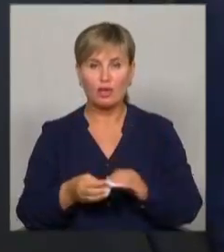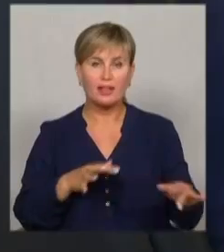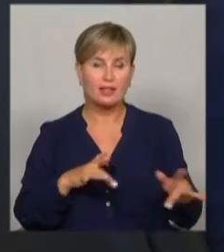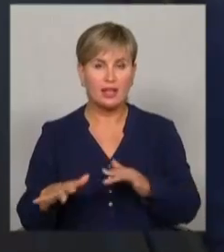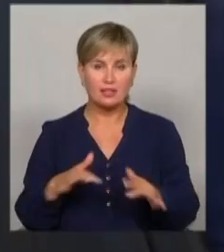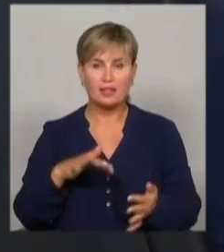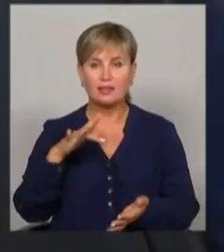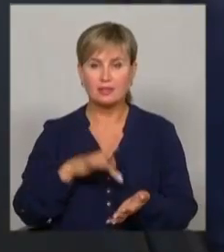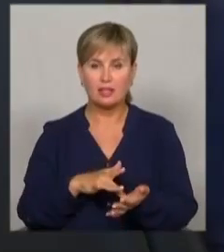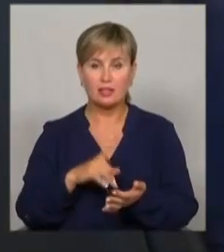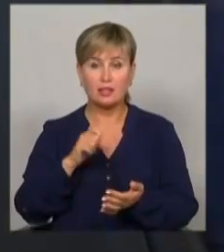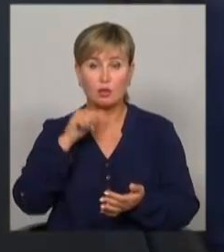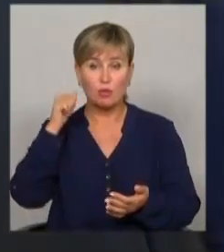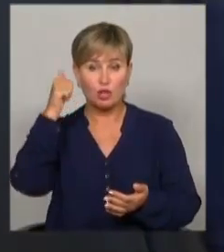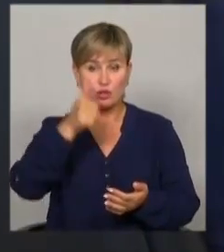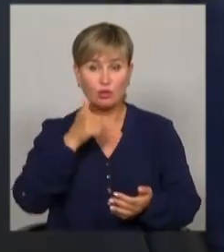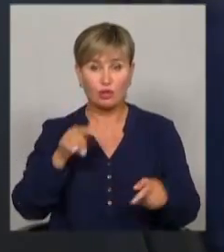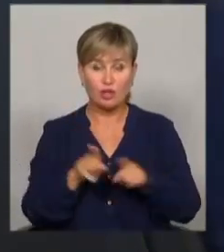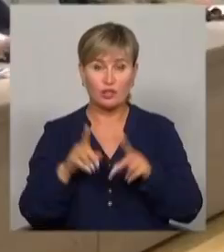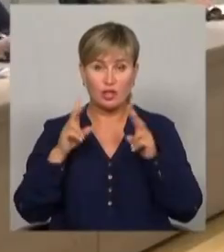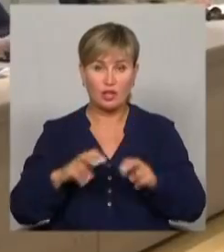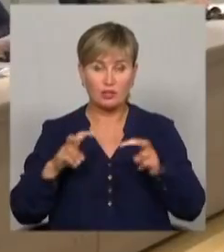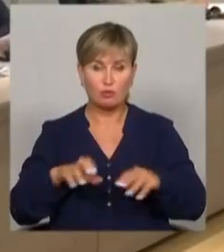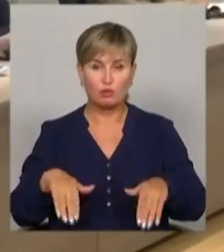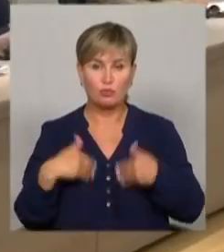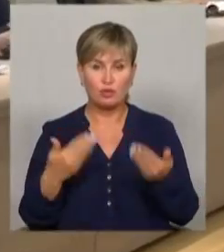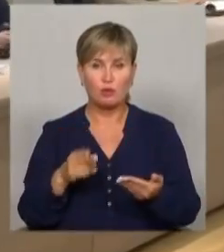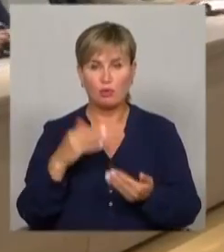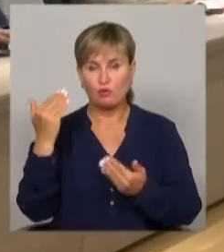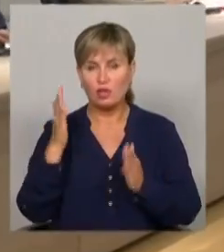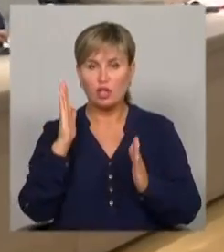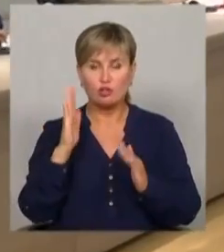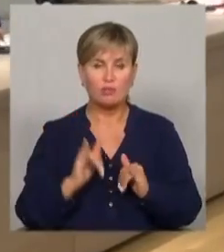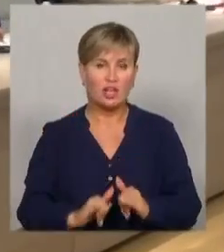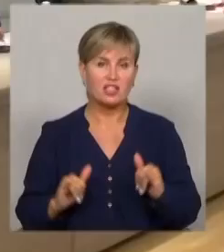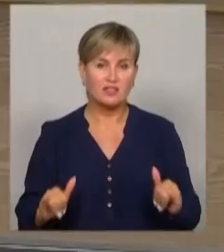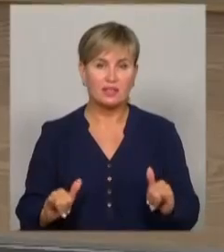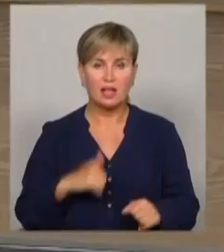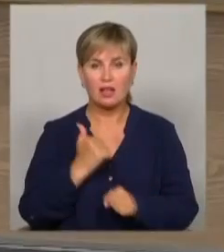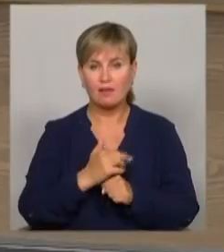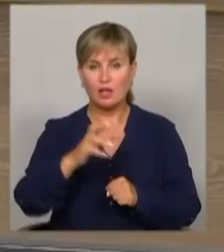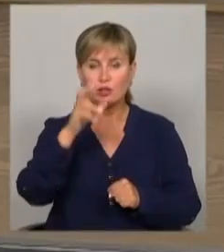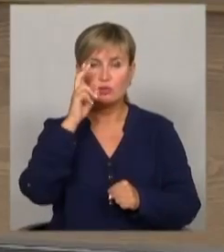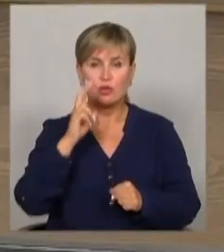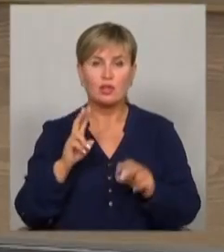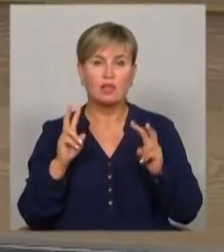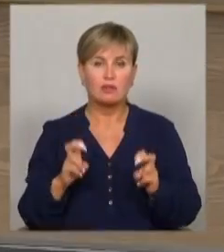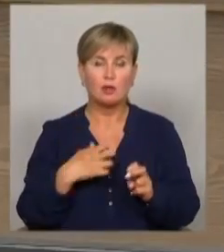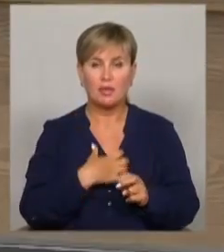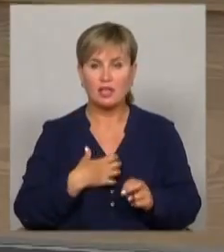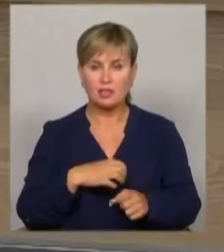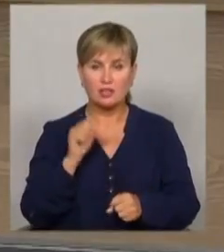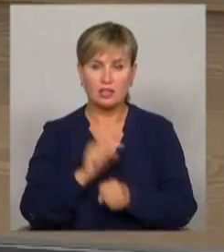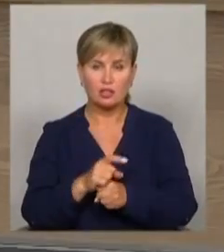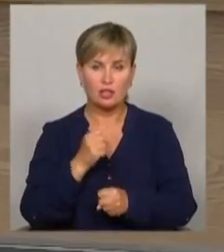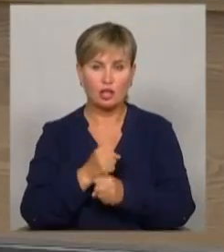центра за прошлый год а также рассмотрены предложения по его дальнейшему развитию глава государства назвал приоритетной задачей